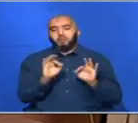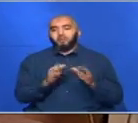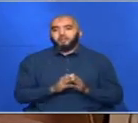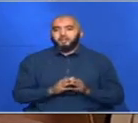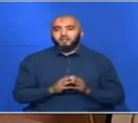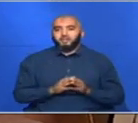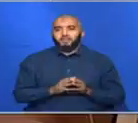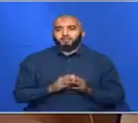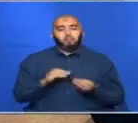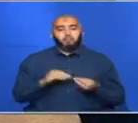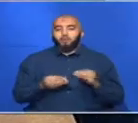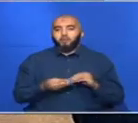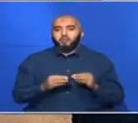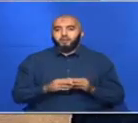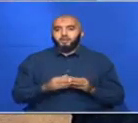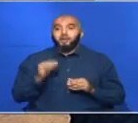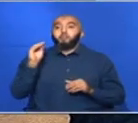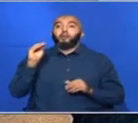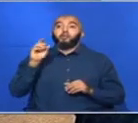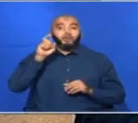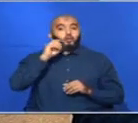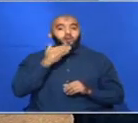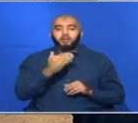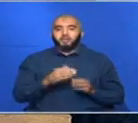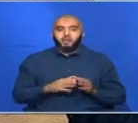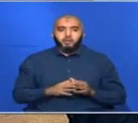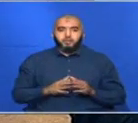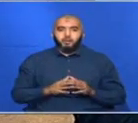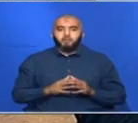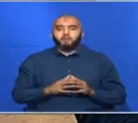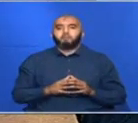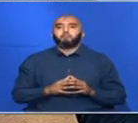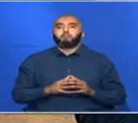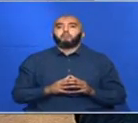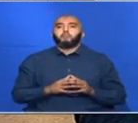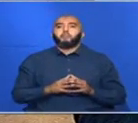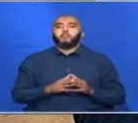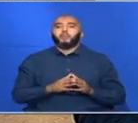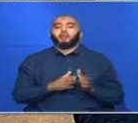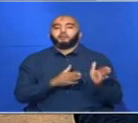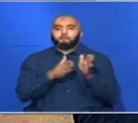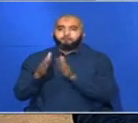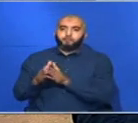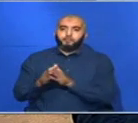الله فيك شيخنا وربي يتقبل منا ومنكم يا سي محمد صالح الاعمال ان شاء الله فهمنا